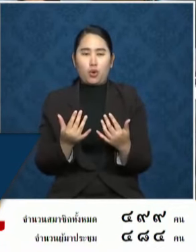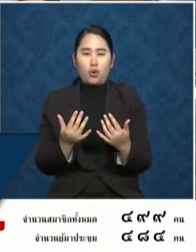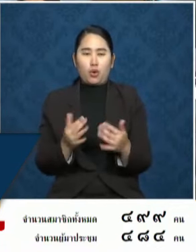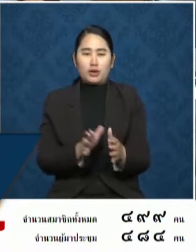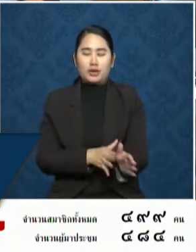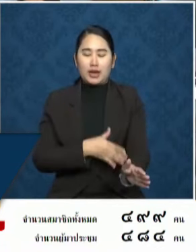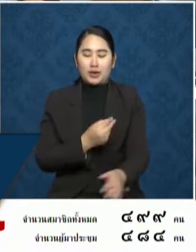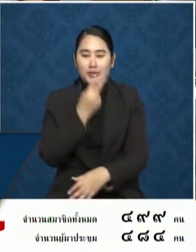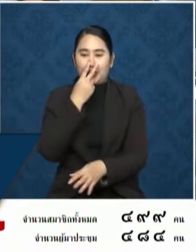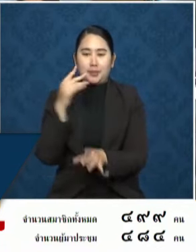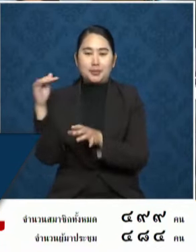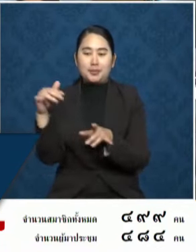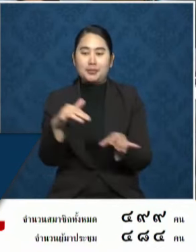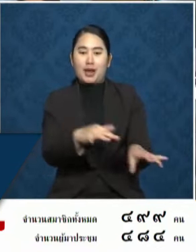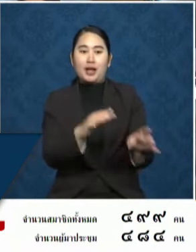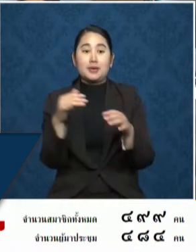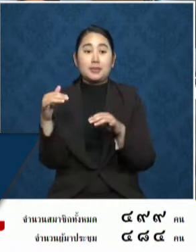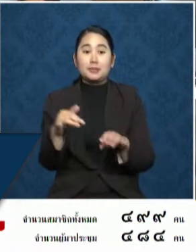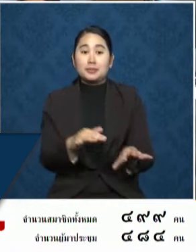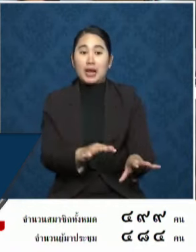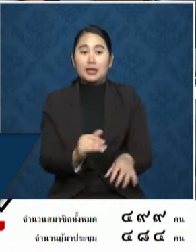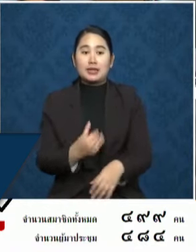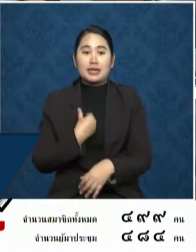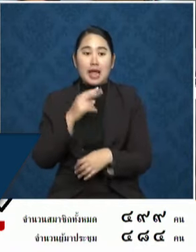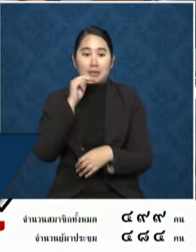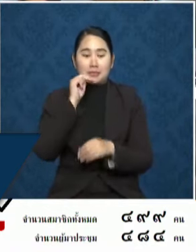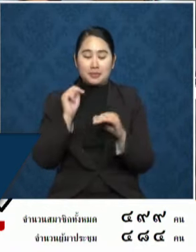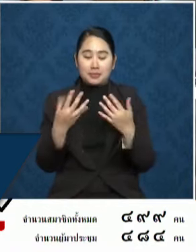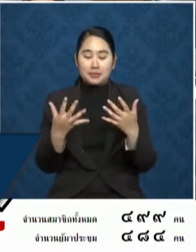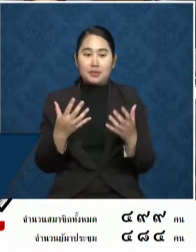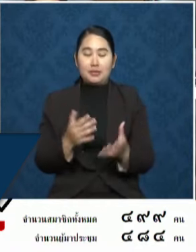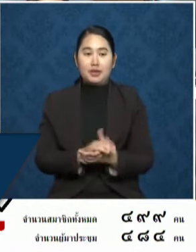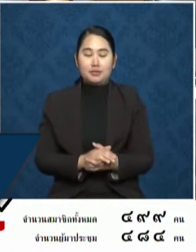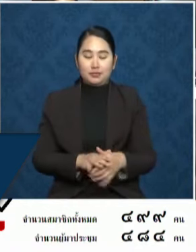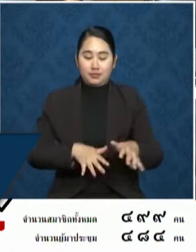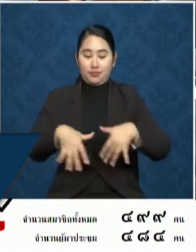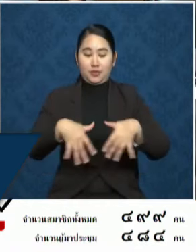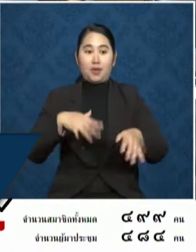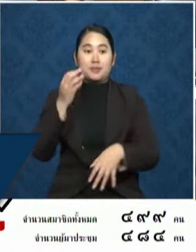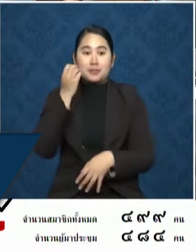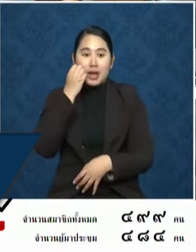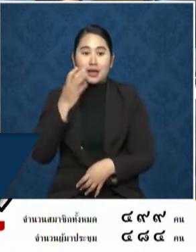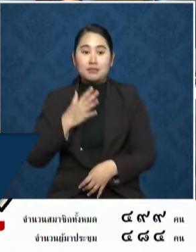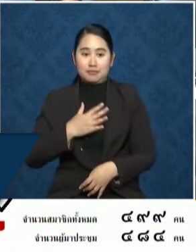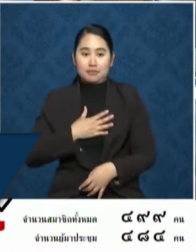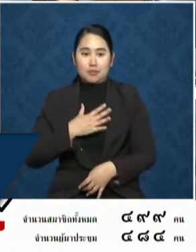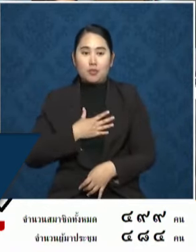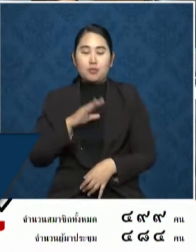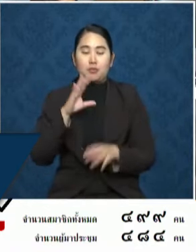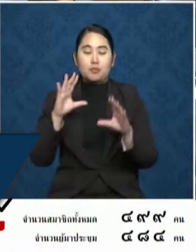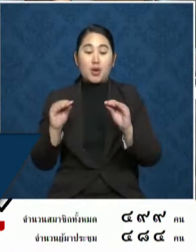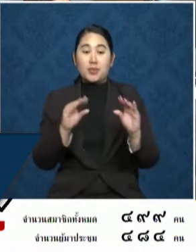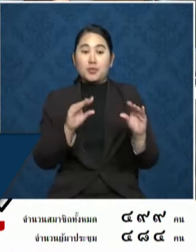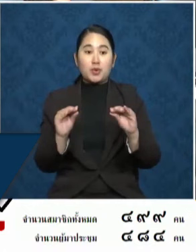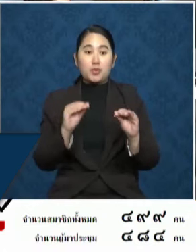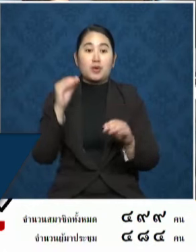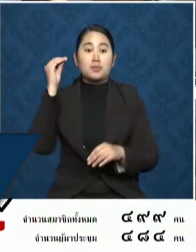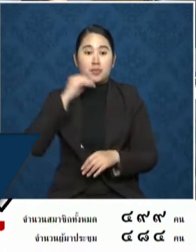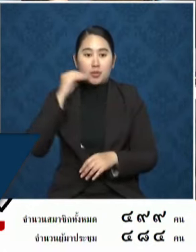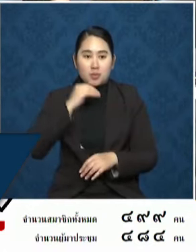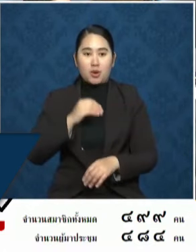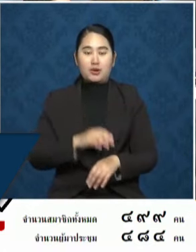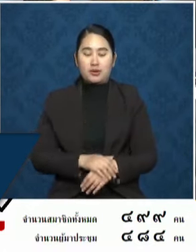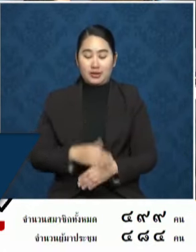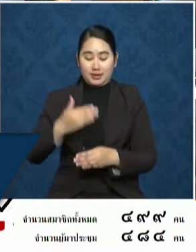นั่งดูน้ำไหลผ่านบ้านเรือนตนเองไปวันๆนะครับชาวบ้านนะครับโดยเฉพาะบ้านผมเนี่ยมักพูดว่าเรามี